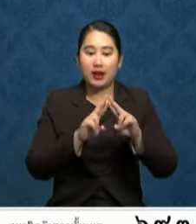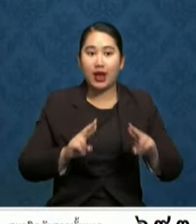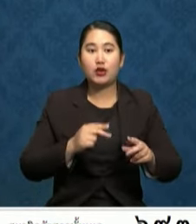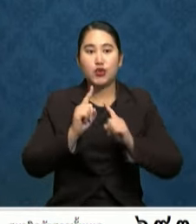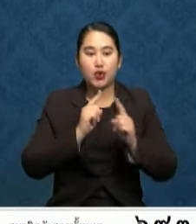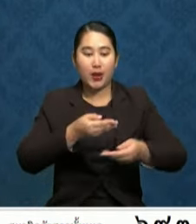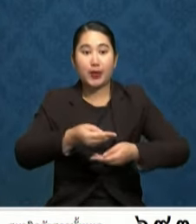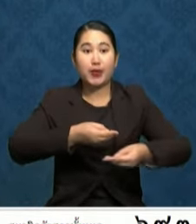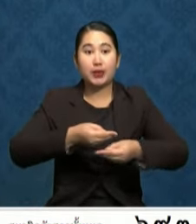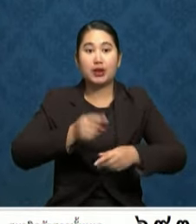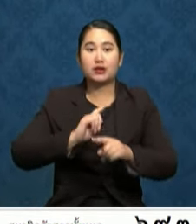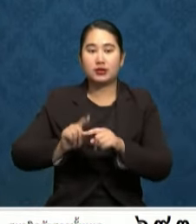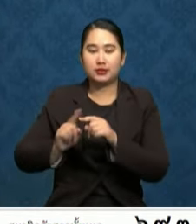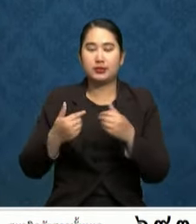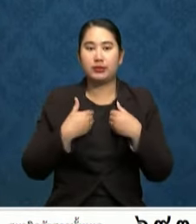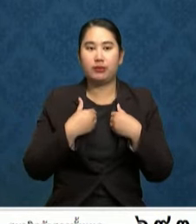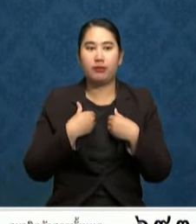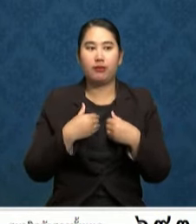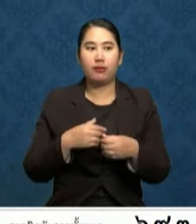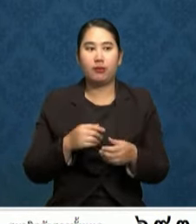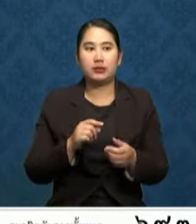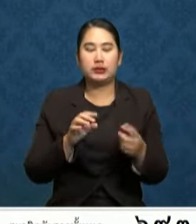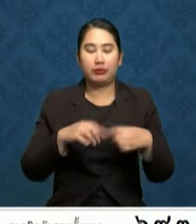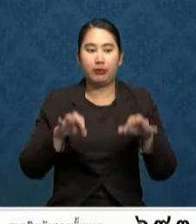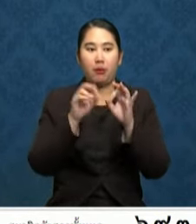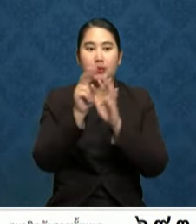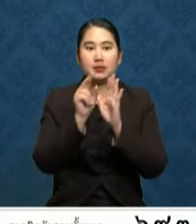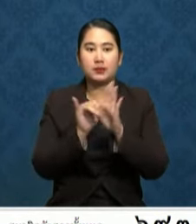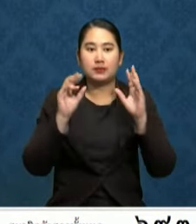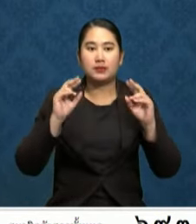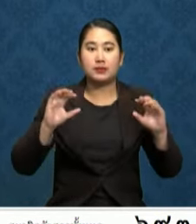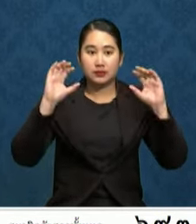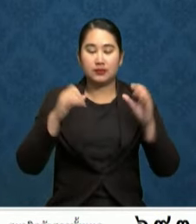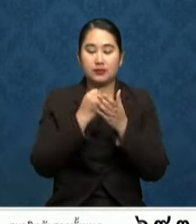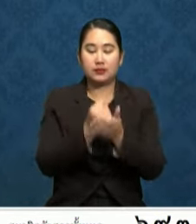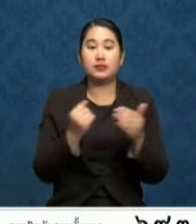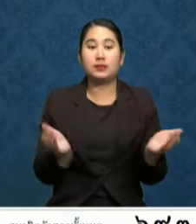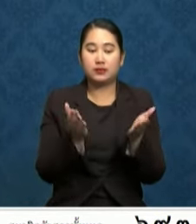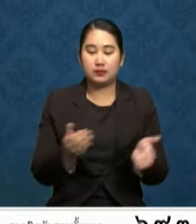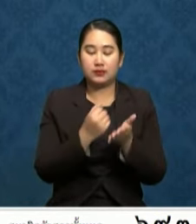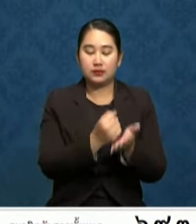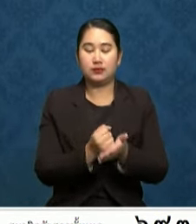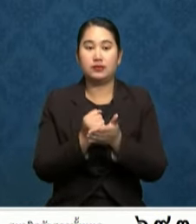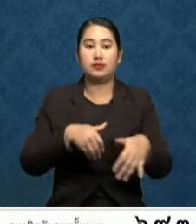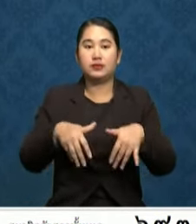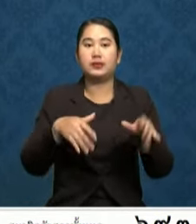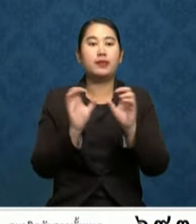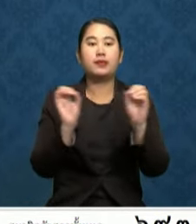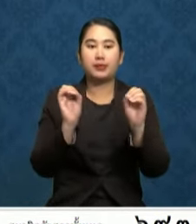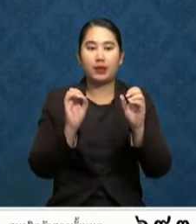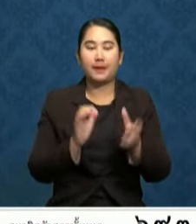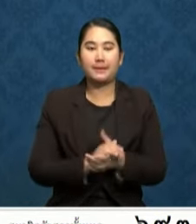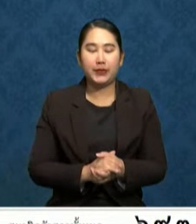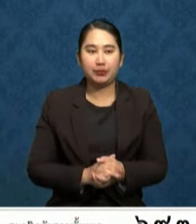เปลี่ยนบนแพลตฟอร์มอยู่แล้วแต่สิ่งที่ดีที่สุดก็คือนโยบายภาครัฐที่จะเกื้อหนุนช่วยเหลือหรือสนับสนุนประชาชนไม่มีช่องทาง